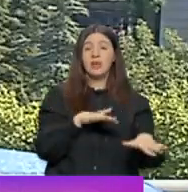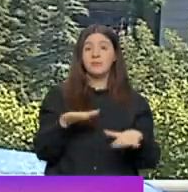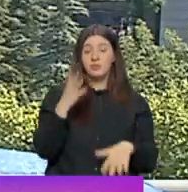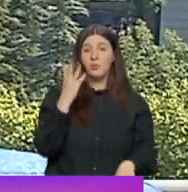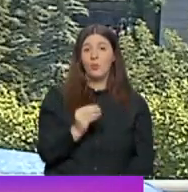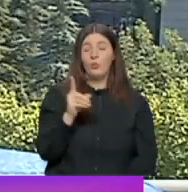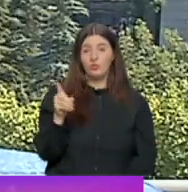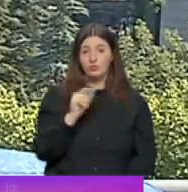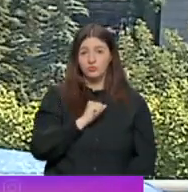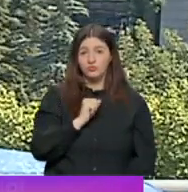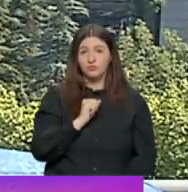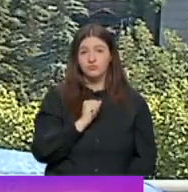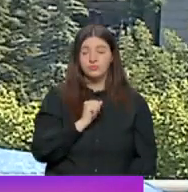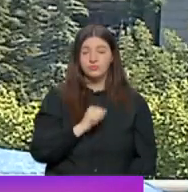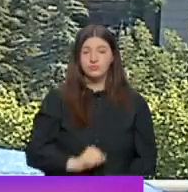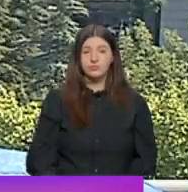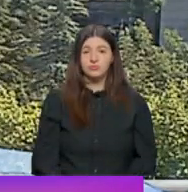bir deprem meydana geldi.